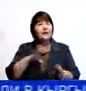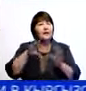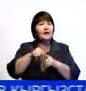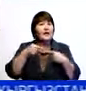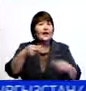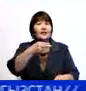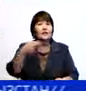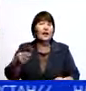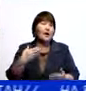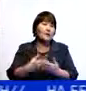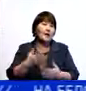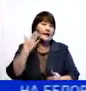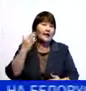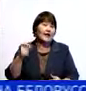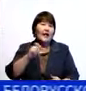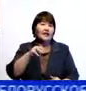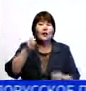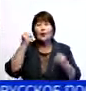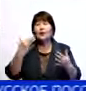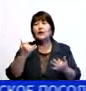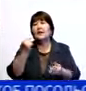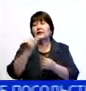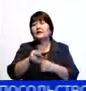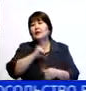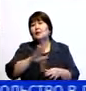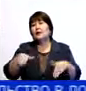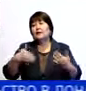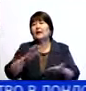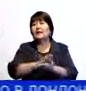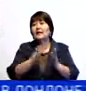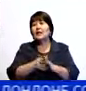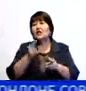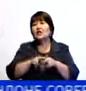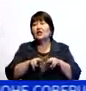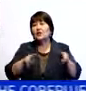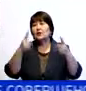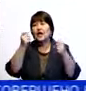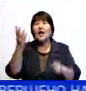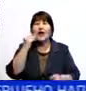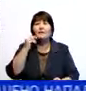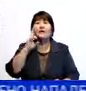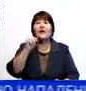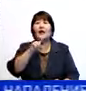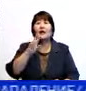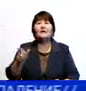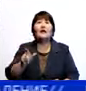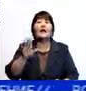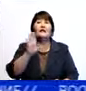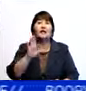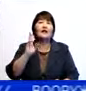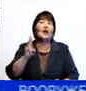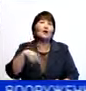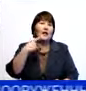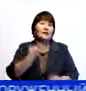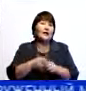ряд предложений. К примеру, татарский этнокультурный центр уже много лет предлагает наладить железнодорожное сообщение Алматы-Казань. Владимир Толоконников